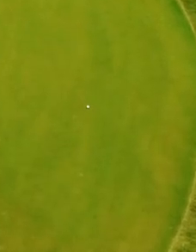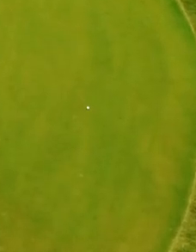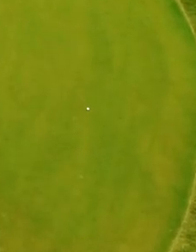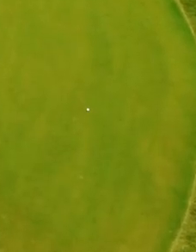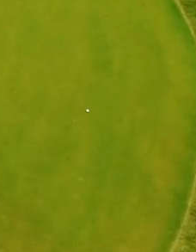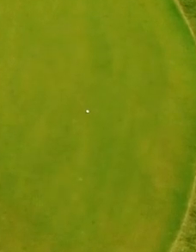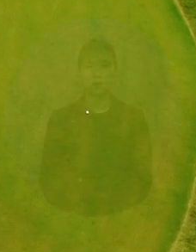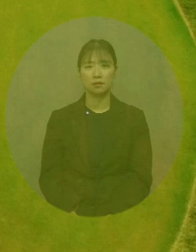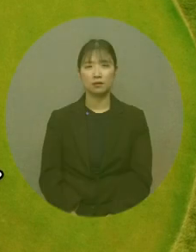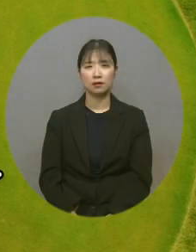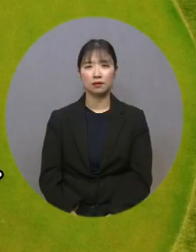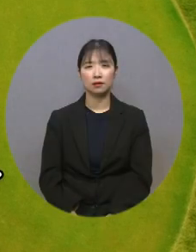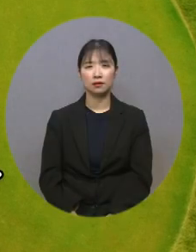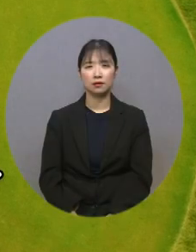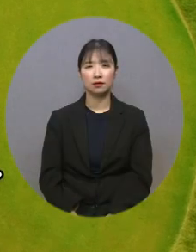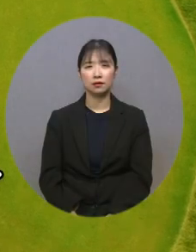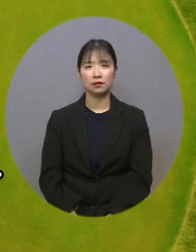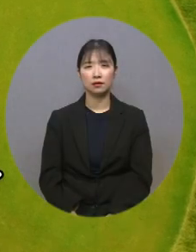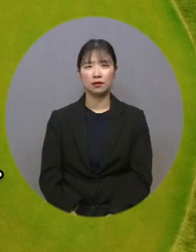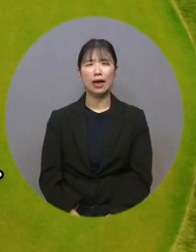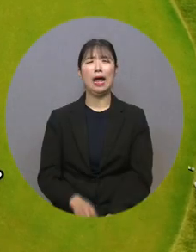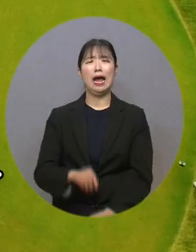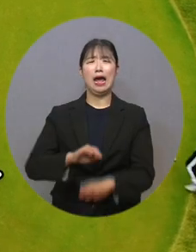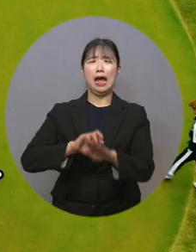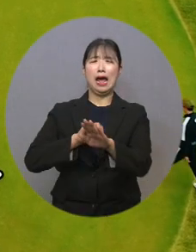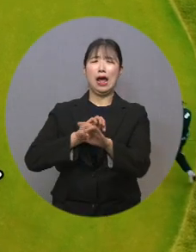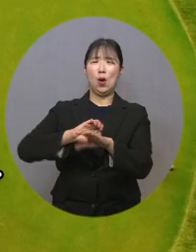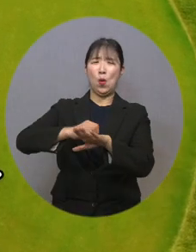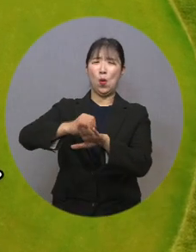올라가야 돼. 와, 예쁘다. 뭐 하는 거야?